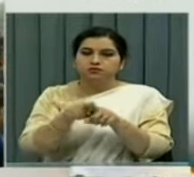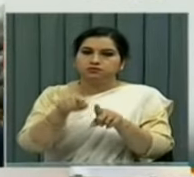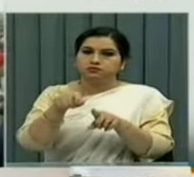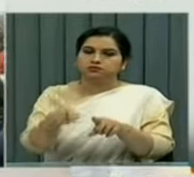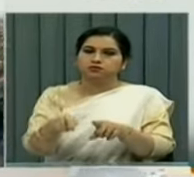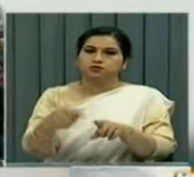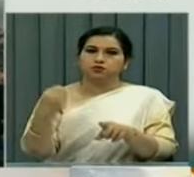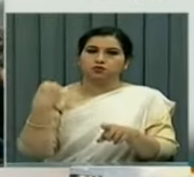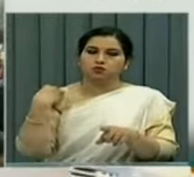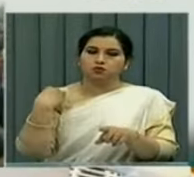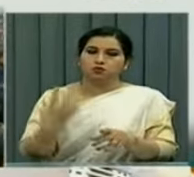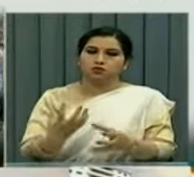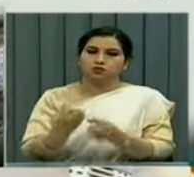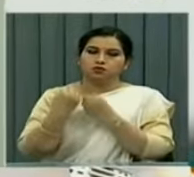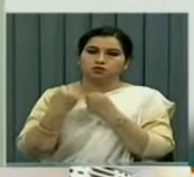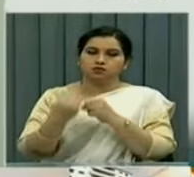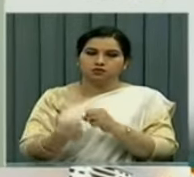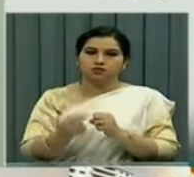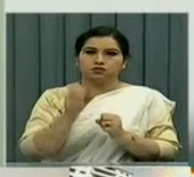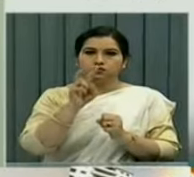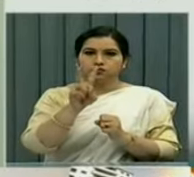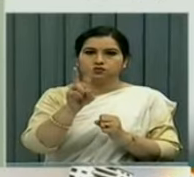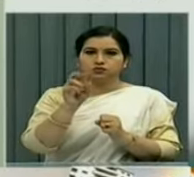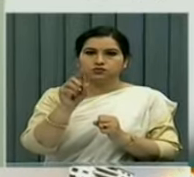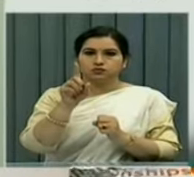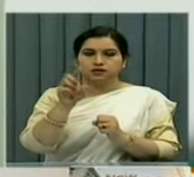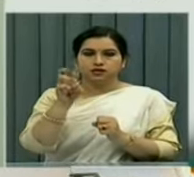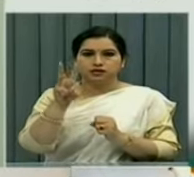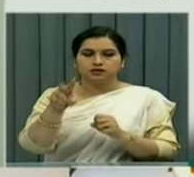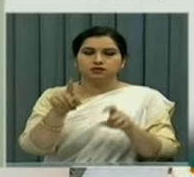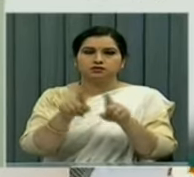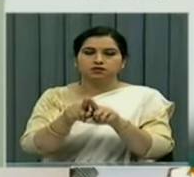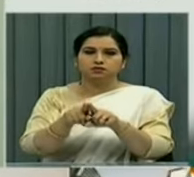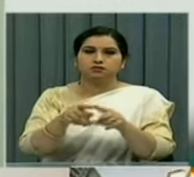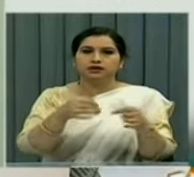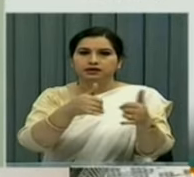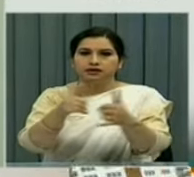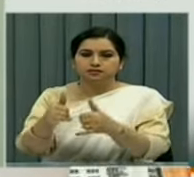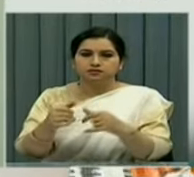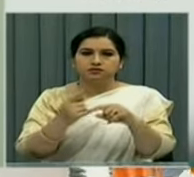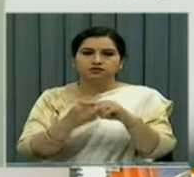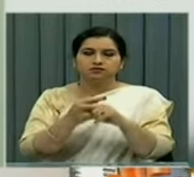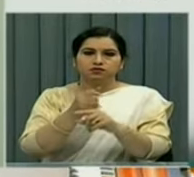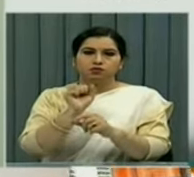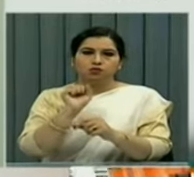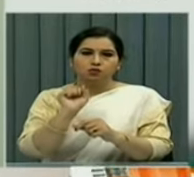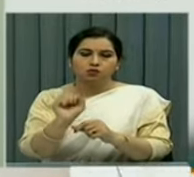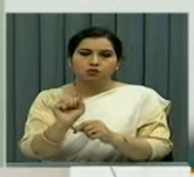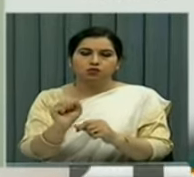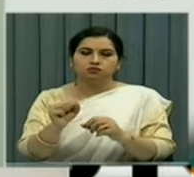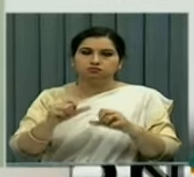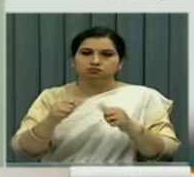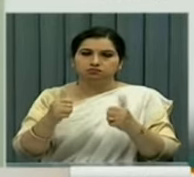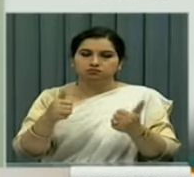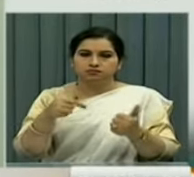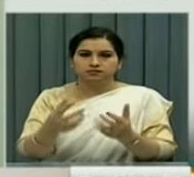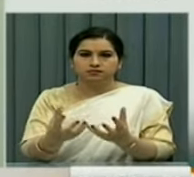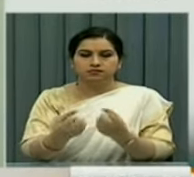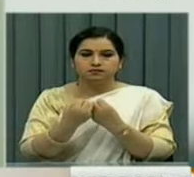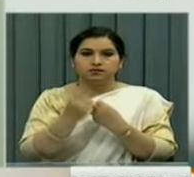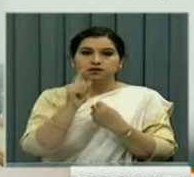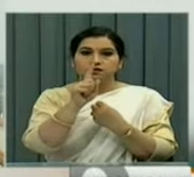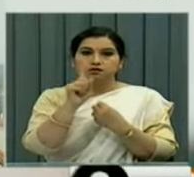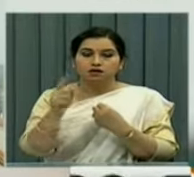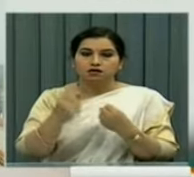रक्षा करते हैं सीआरपीएफ आईटीबीपी बीएसएफ, ये करते हैं एसएसबी भी हमारे नेपाल बॉर्डर पे भूटान बॉर्डर पे वो भी